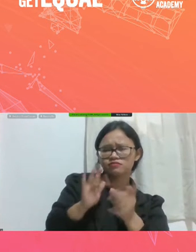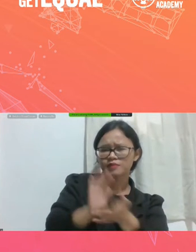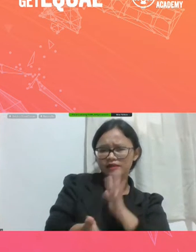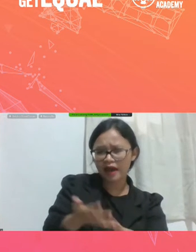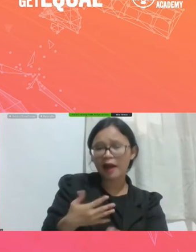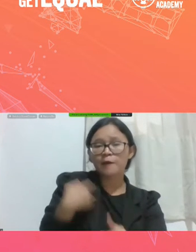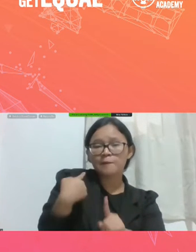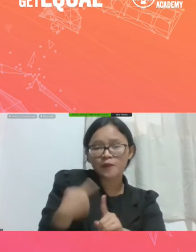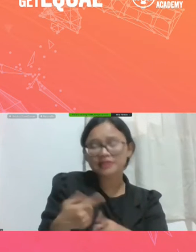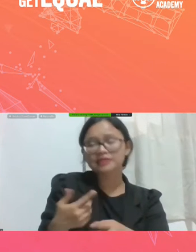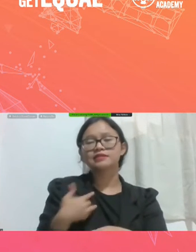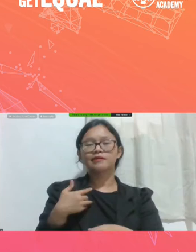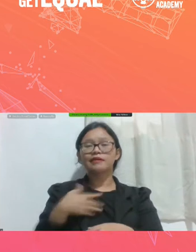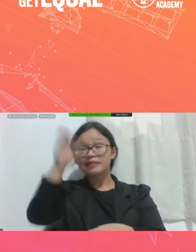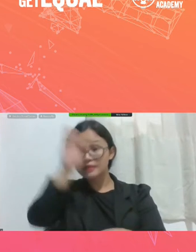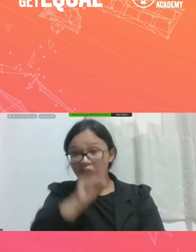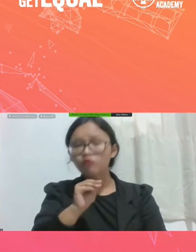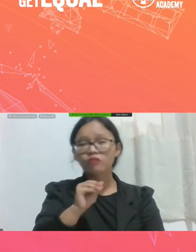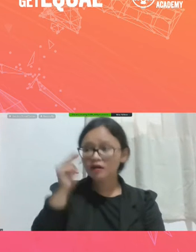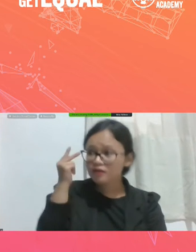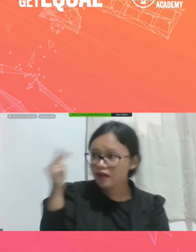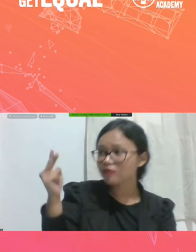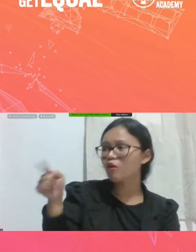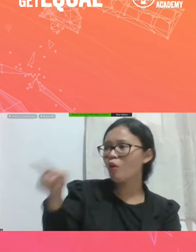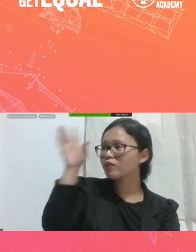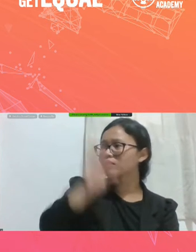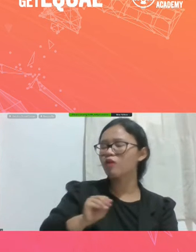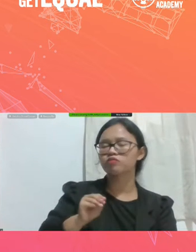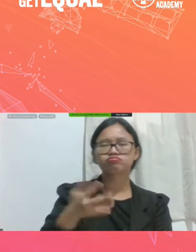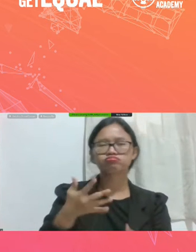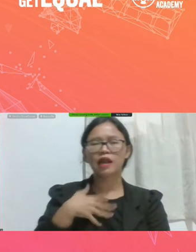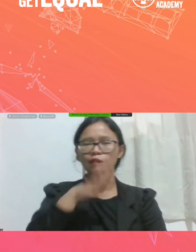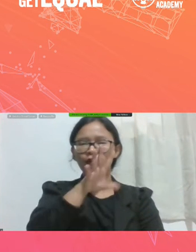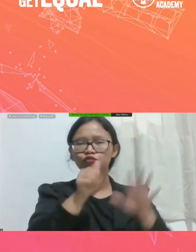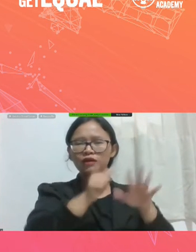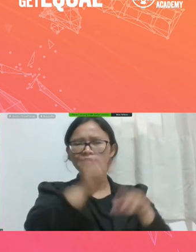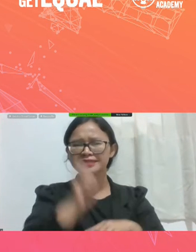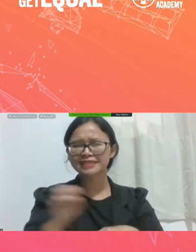dan pernah melihat atau mengetahui anak perempuan lain. Jadi lebih dari setengah. Next.